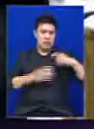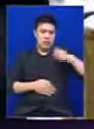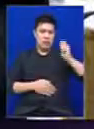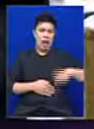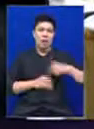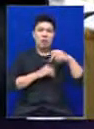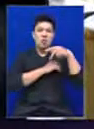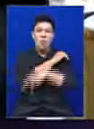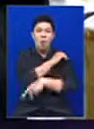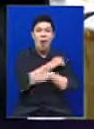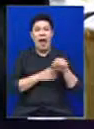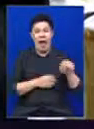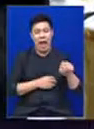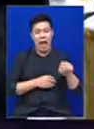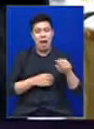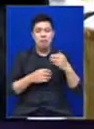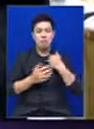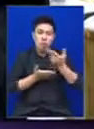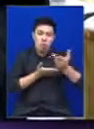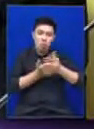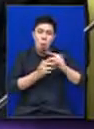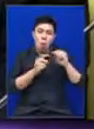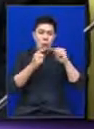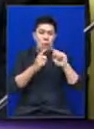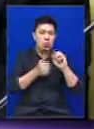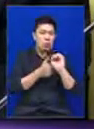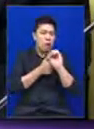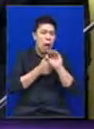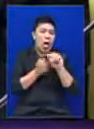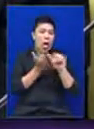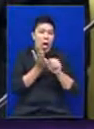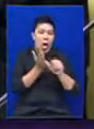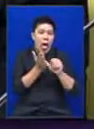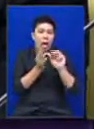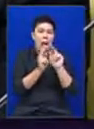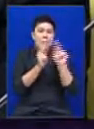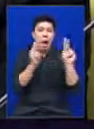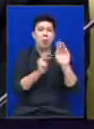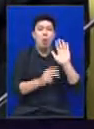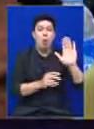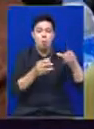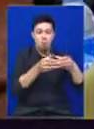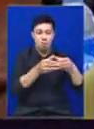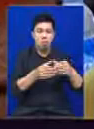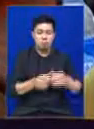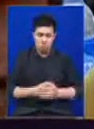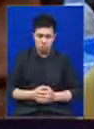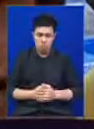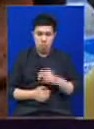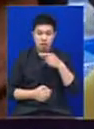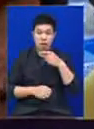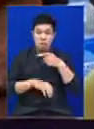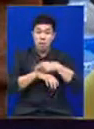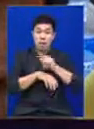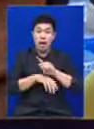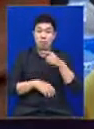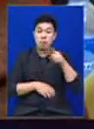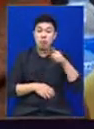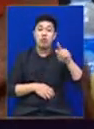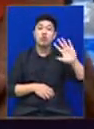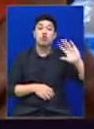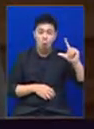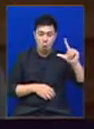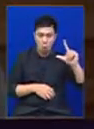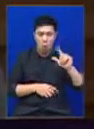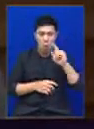โดยได้มีการแลกเปลี่ยนประเด็นที่จะเสนอให้มีการปรับแก้ในชั้นกรรมาธิการประธานปปช.ยังระบุถึงข้อห่วง